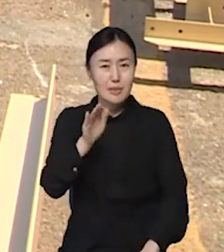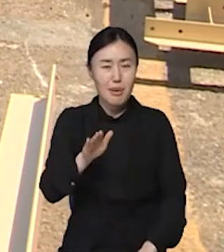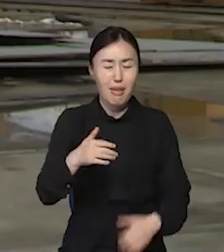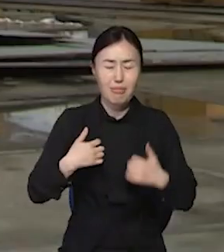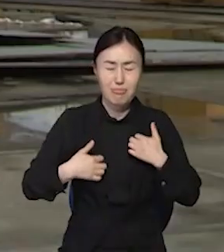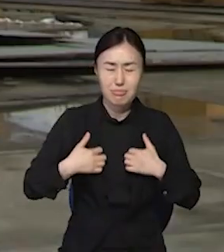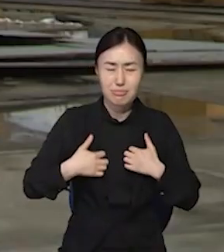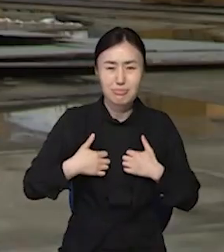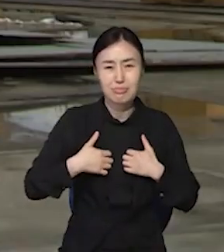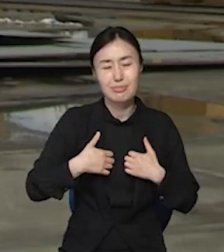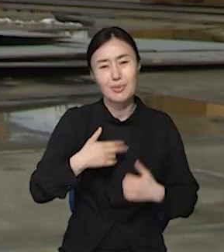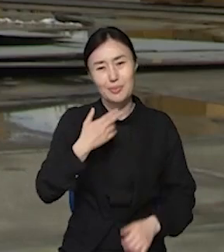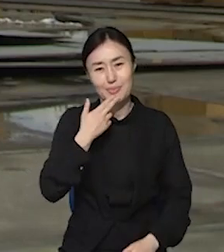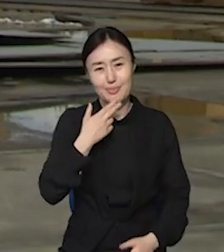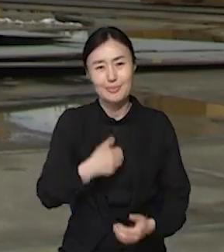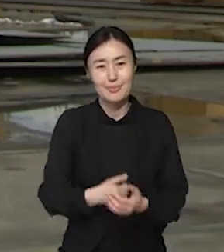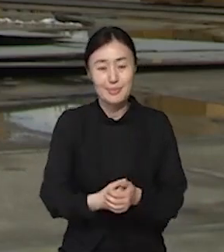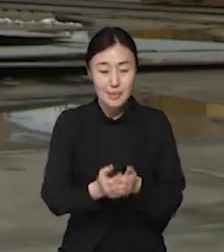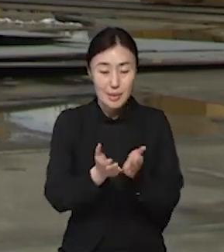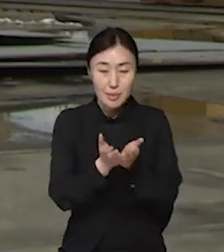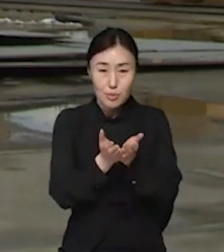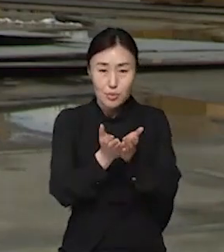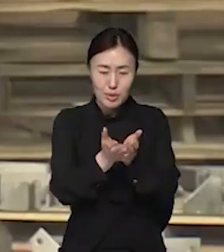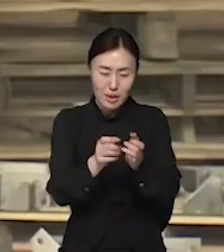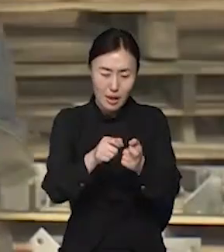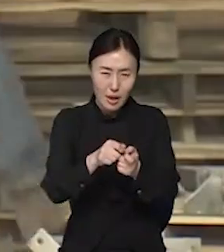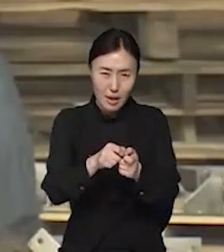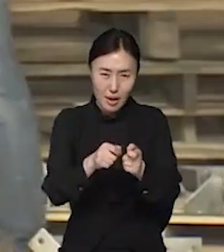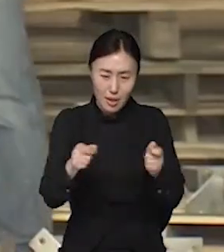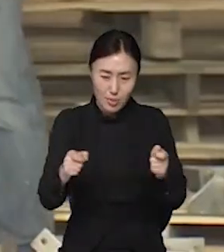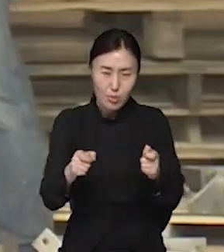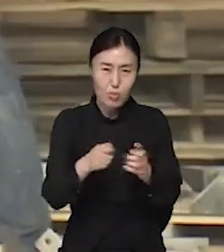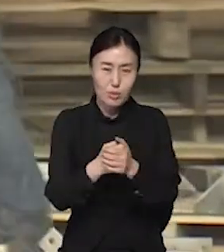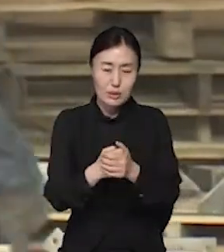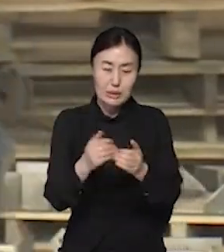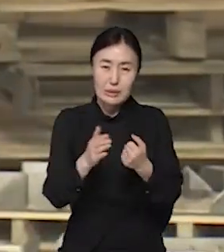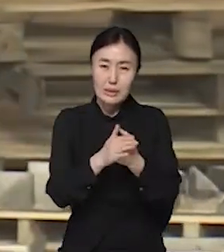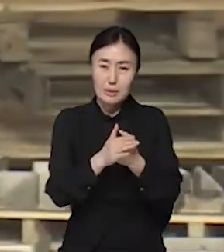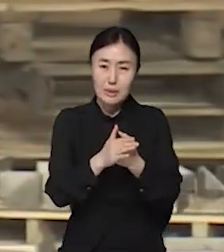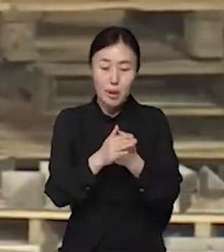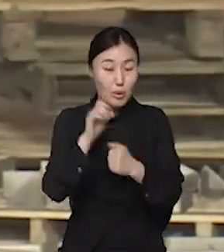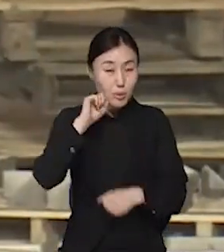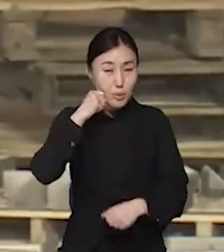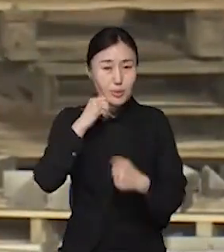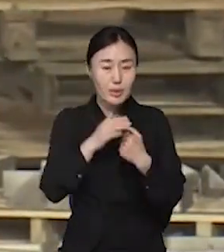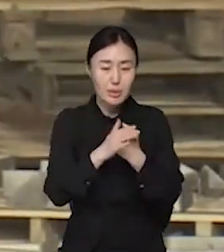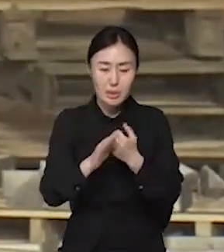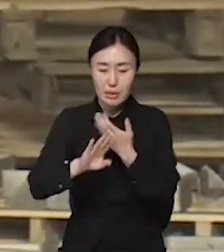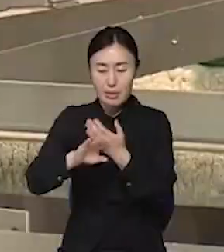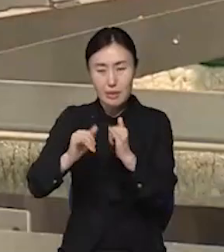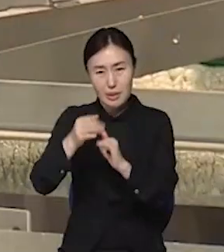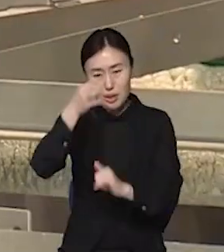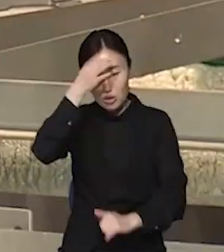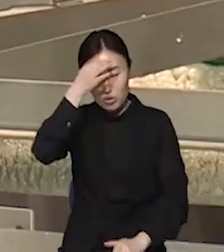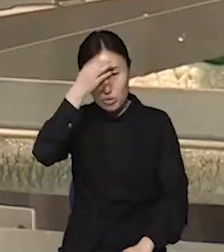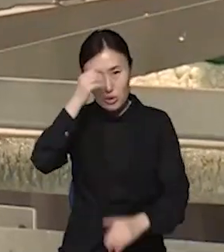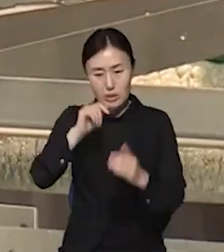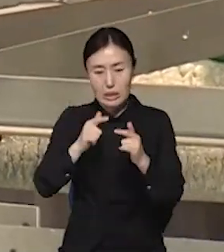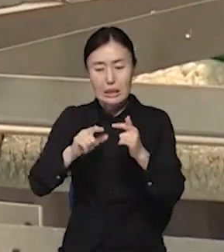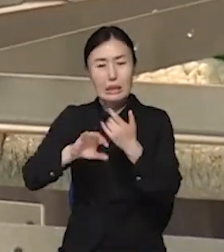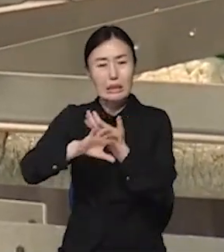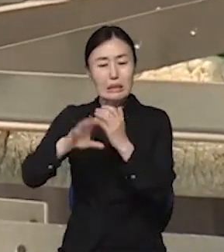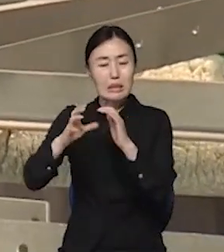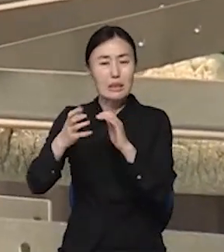않습니다. 조선업 장기 불황으로 국내 숙련공은 타 업종으로, 외국인 기술자는